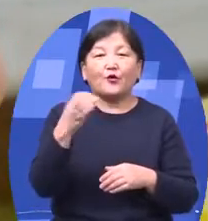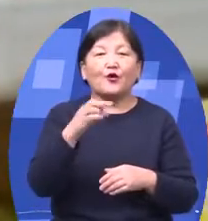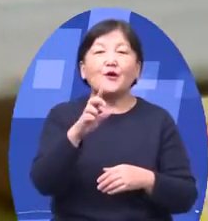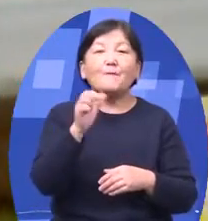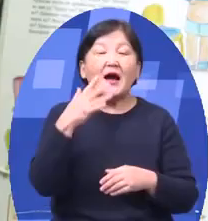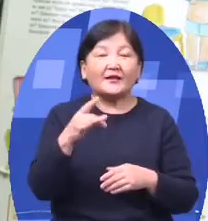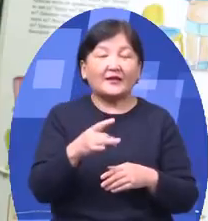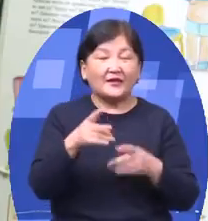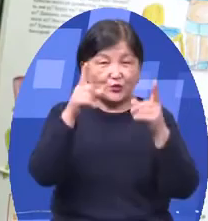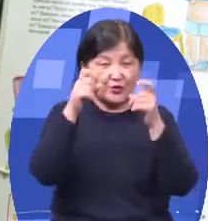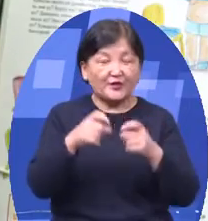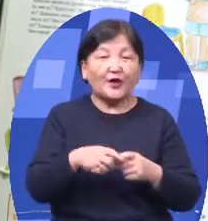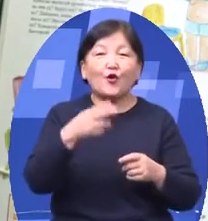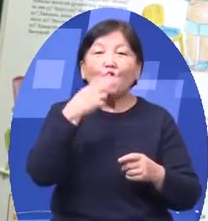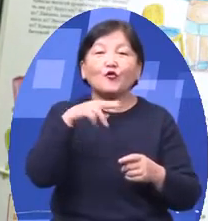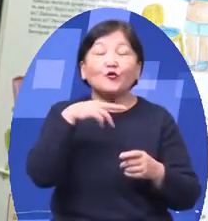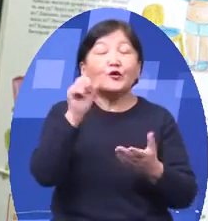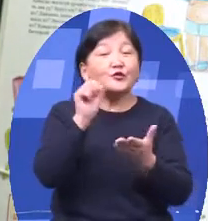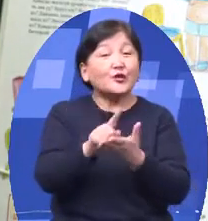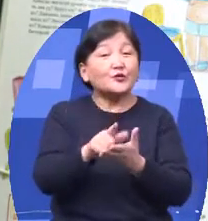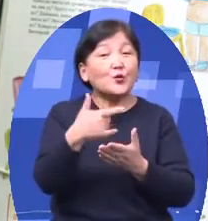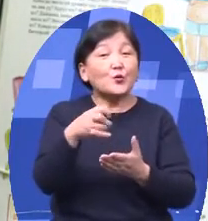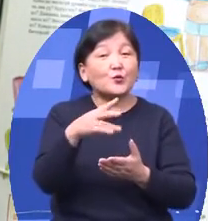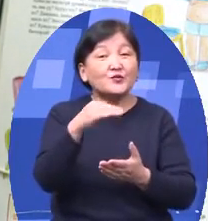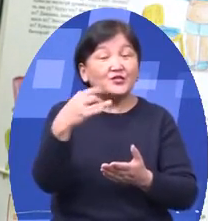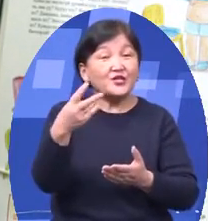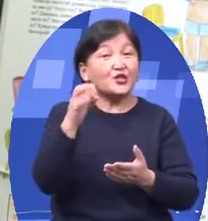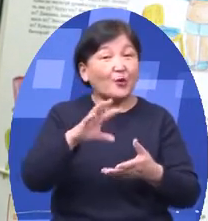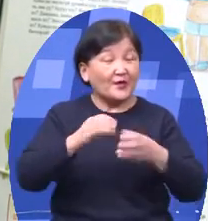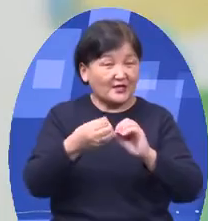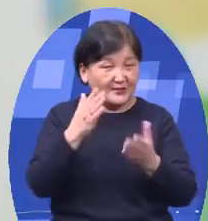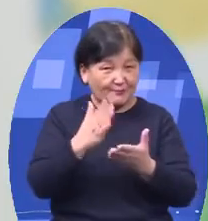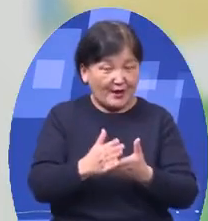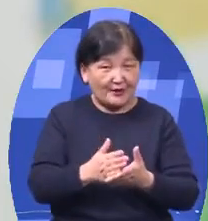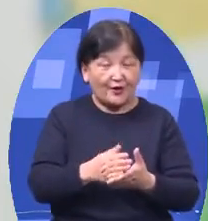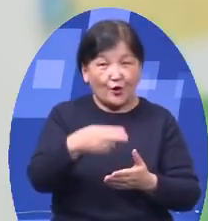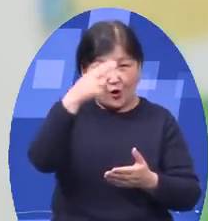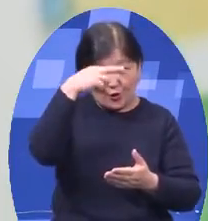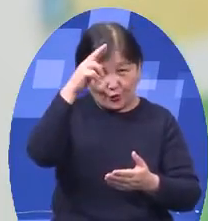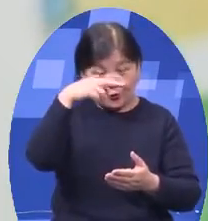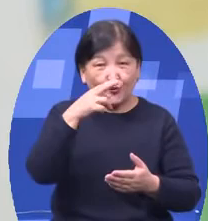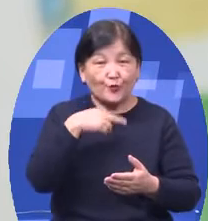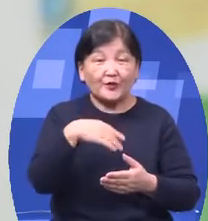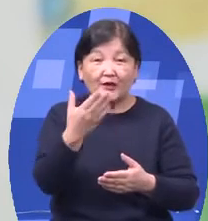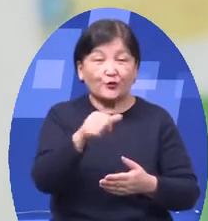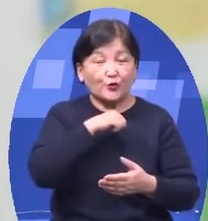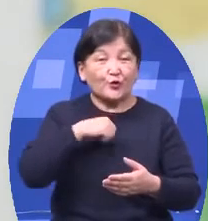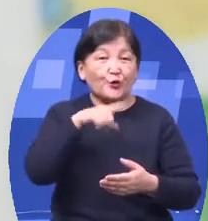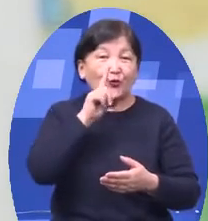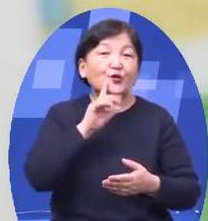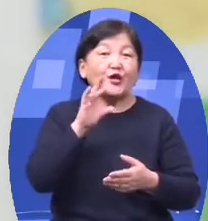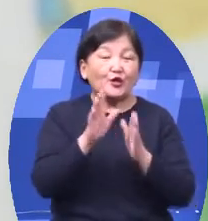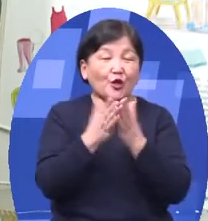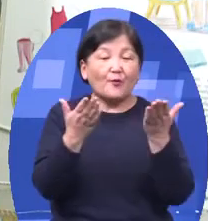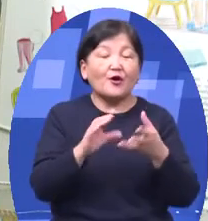Ийм гоё баатрийн зурагтай охтуудад зориулсан гүнжийн нам хийсэн байна. Охтууд хүүхдүүд та нар өөрийнхөө дуртай намыг